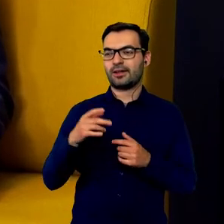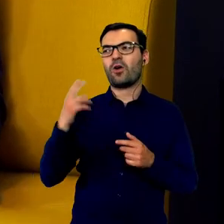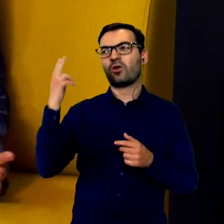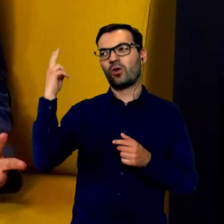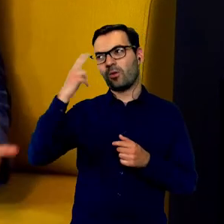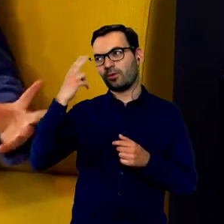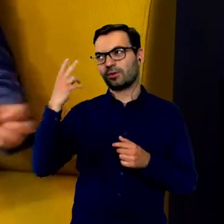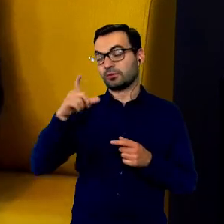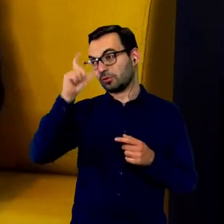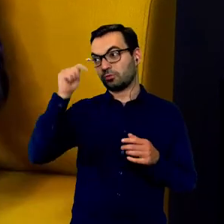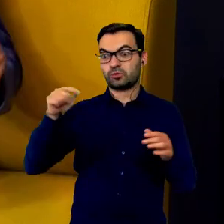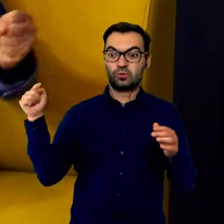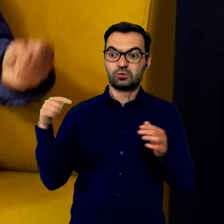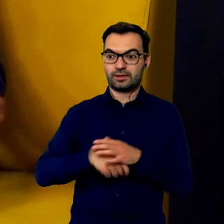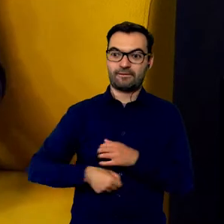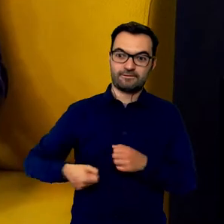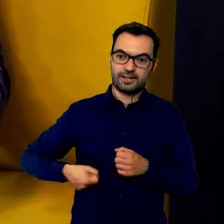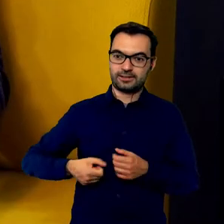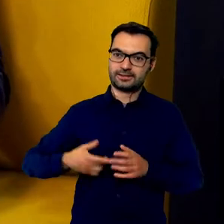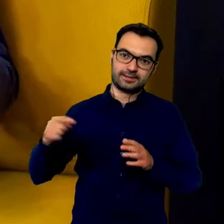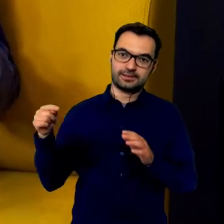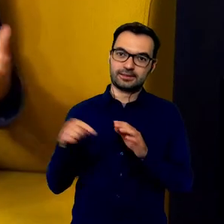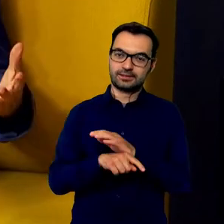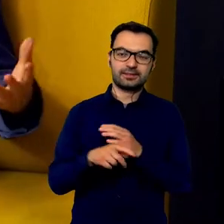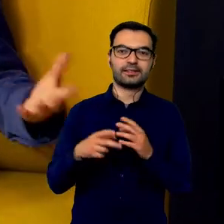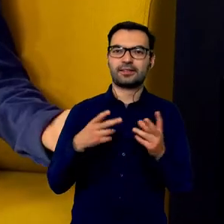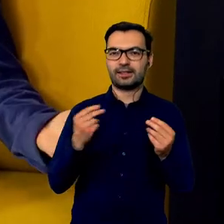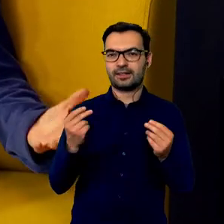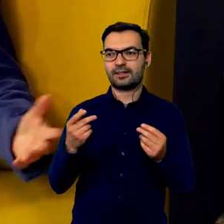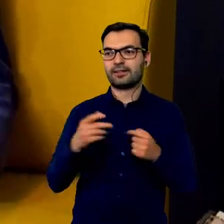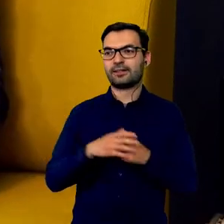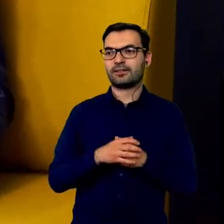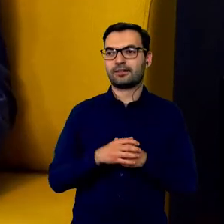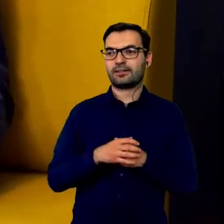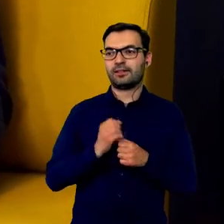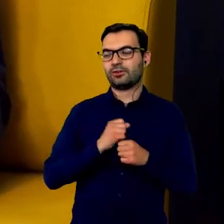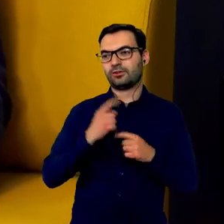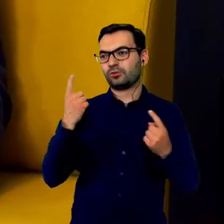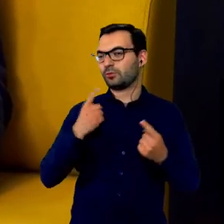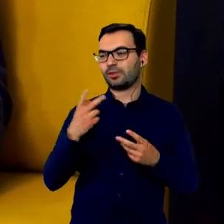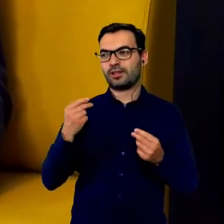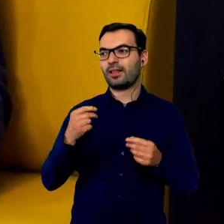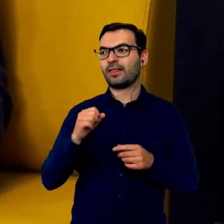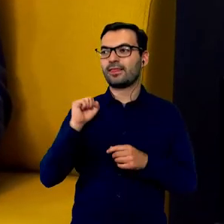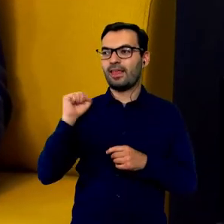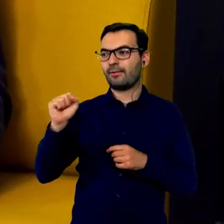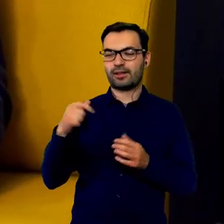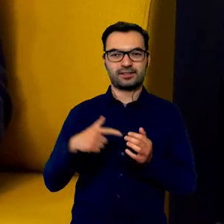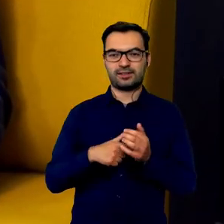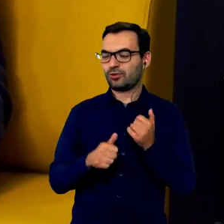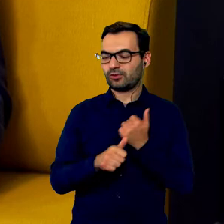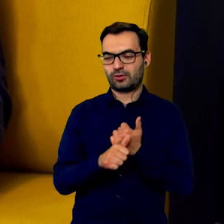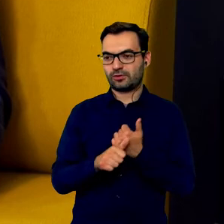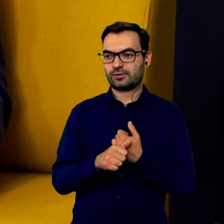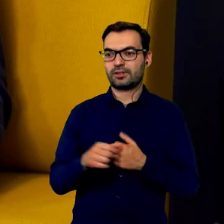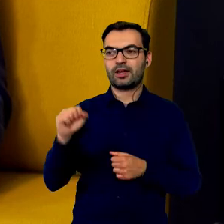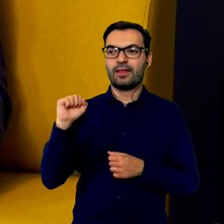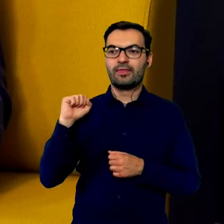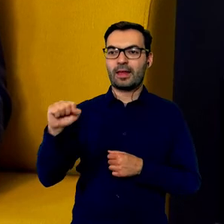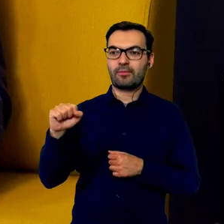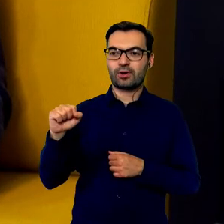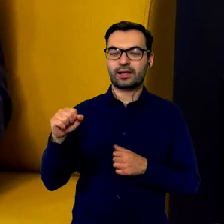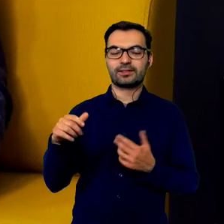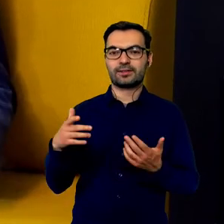komuny, że człowiek ucieka z walizką w jedną stronę, to jest fantastycznie. Mhm. Nie, demokracja na tym nie polega.